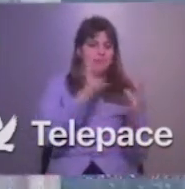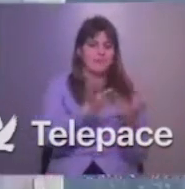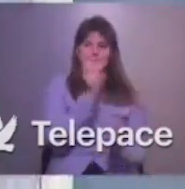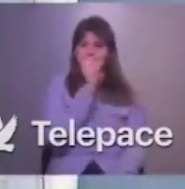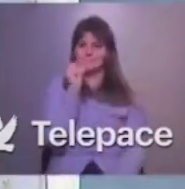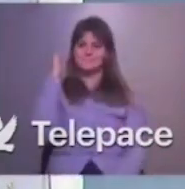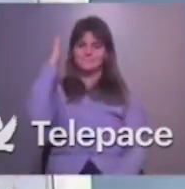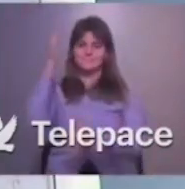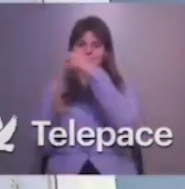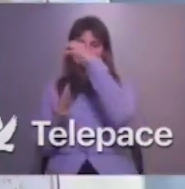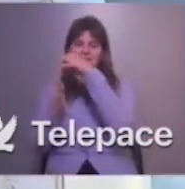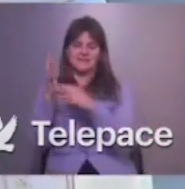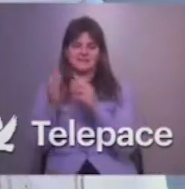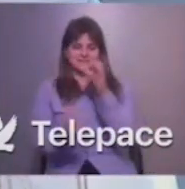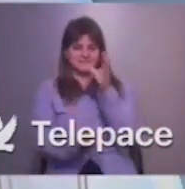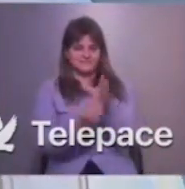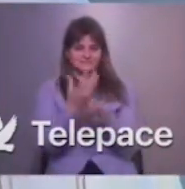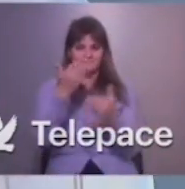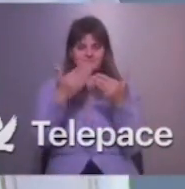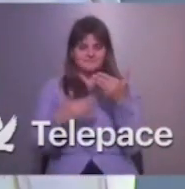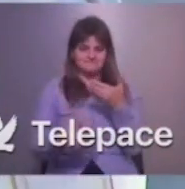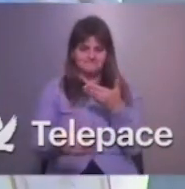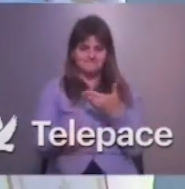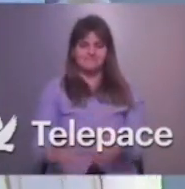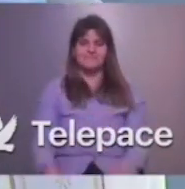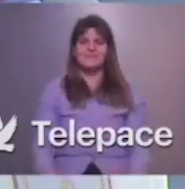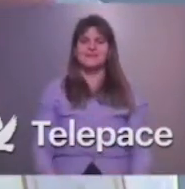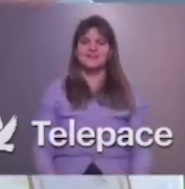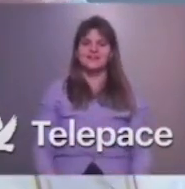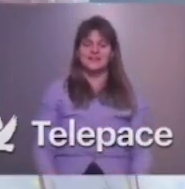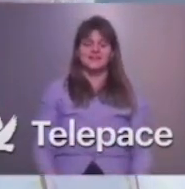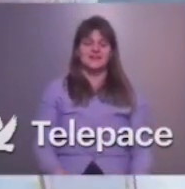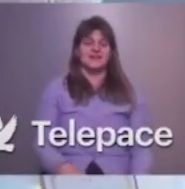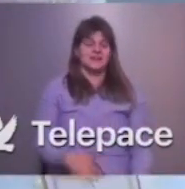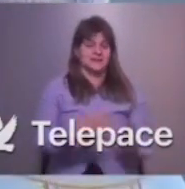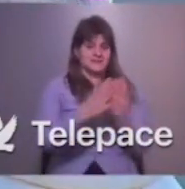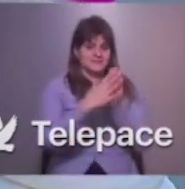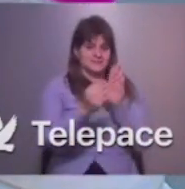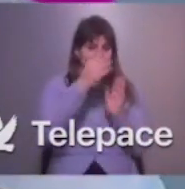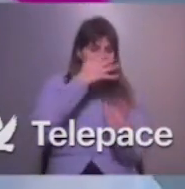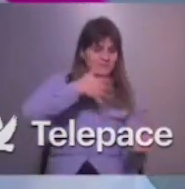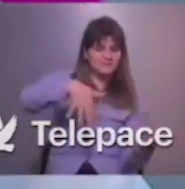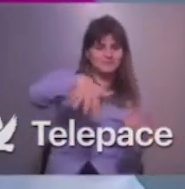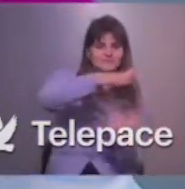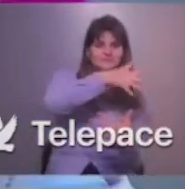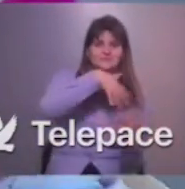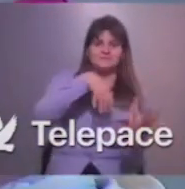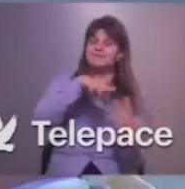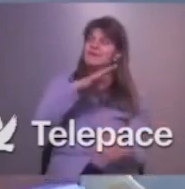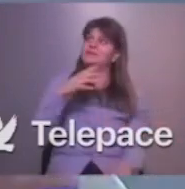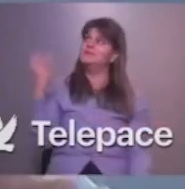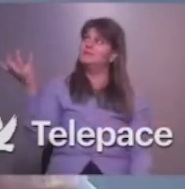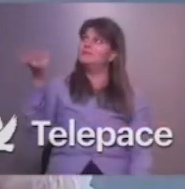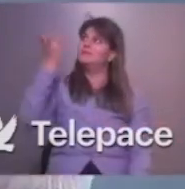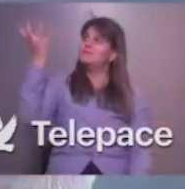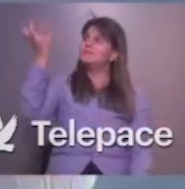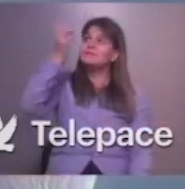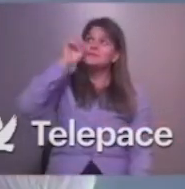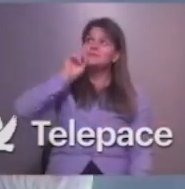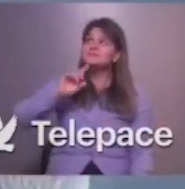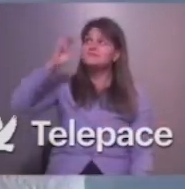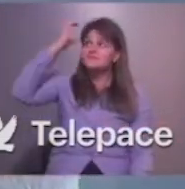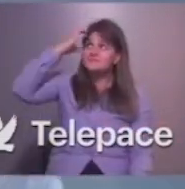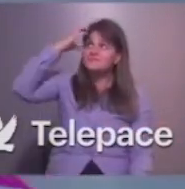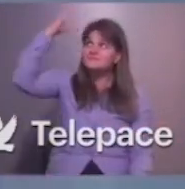Che presiede l'Eucaristia, dopo aver incensato l'altare, si reca